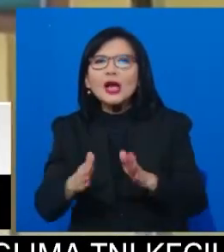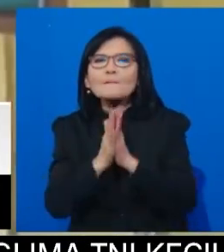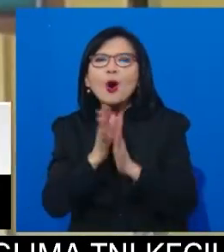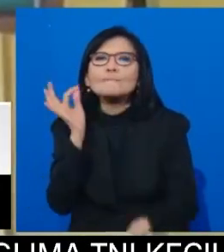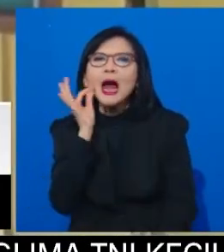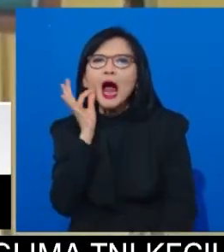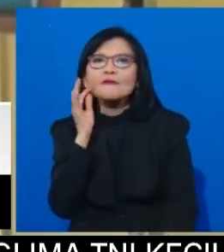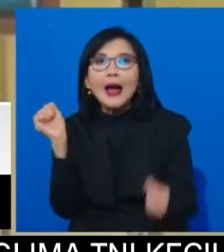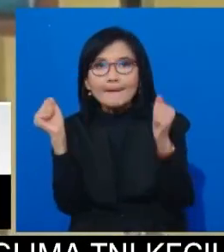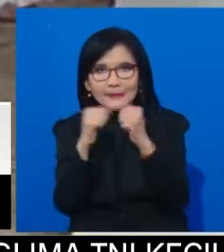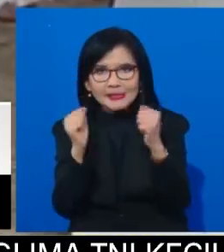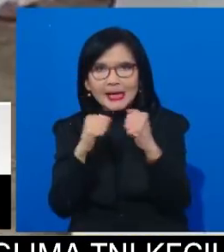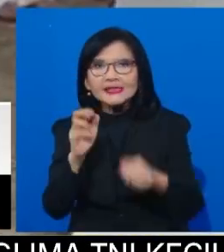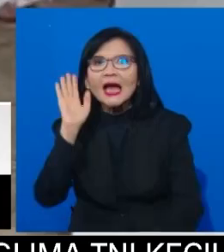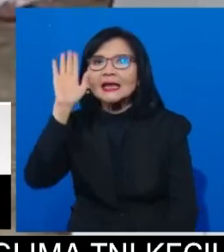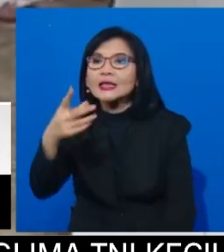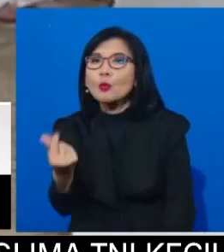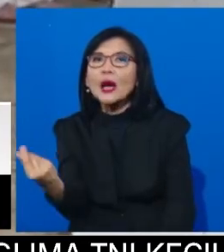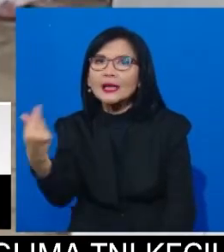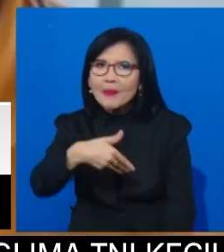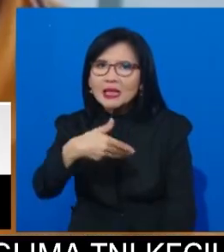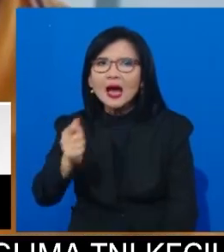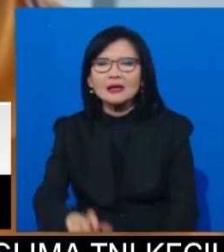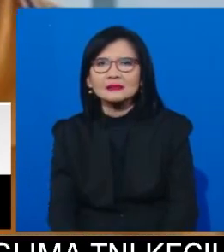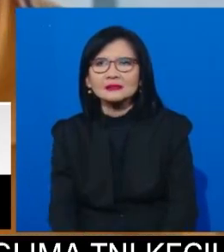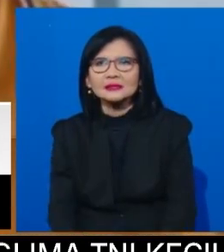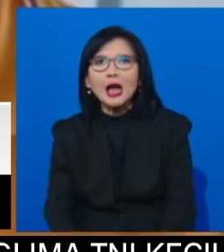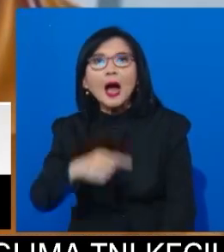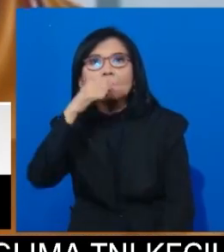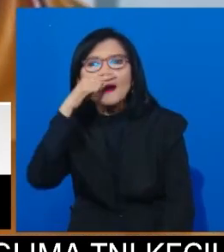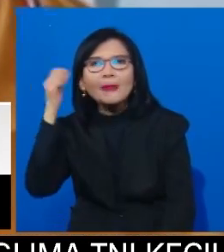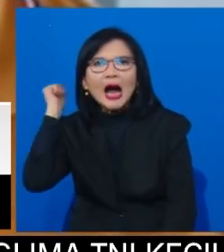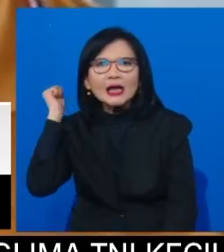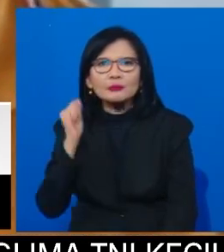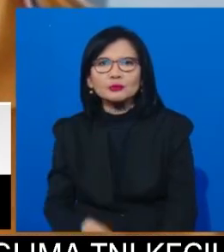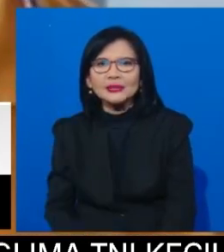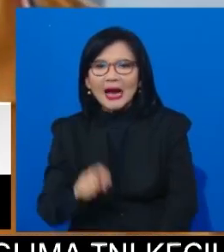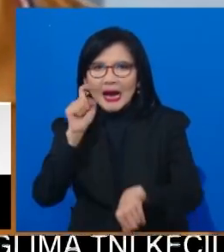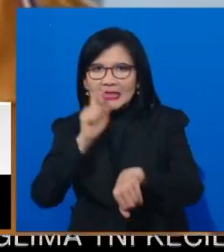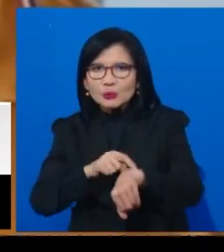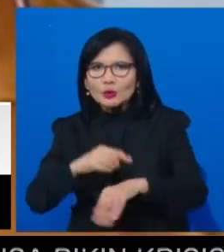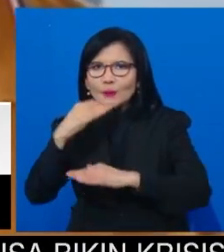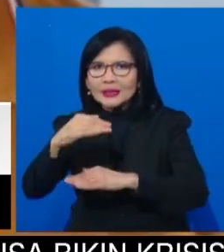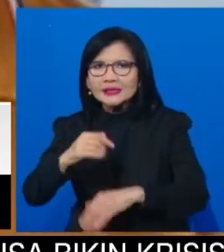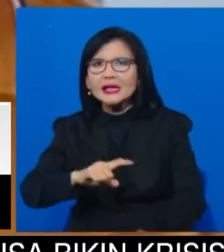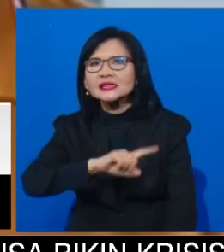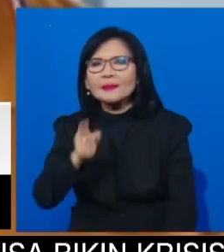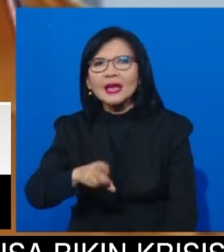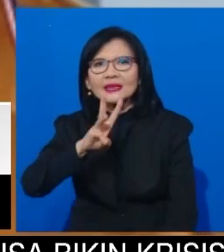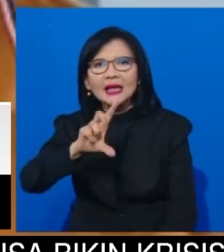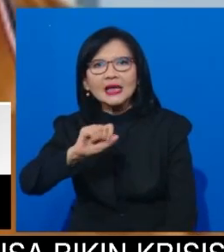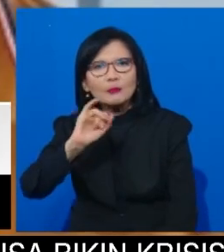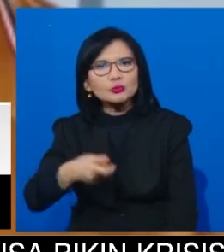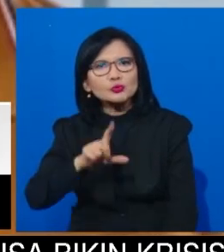berjanji mengembalikan uang tabungan siswa. Sementara para orang tua murid memberi tenggang waktu hingga 30